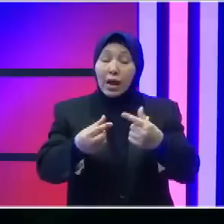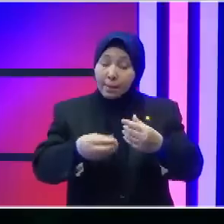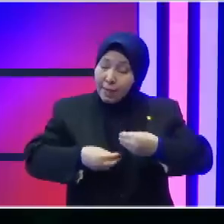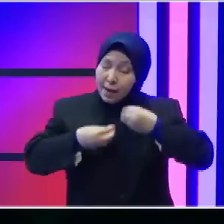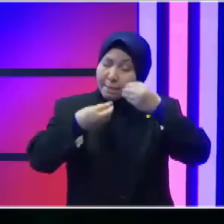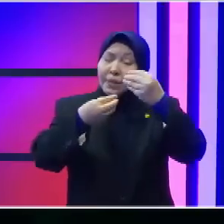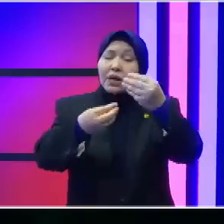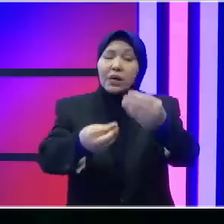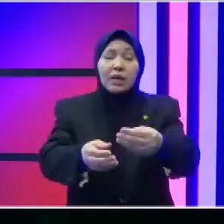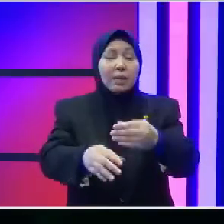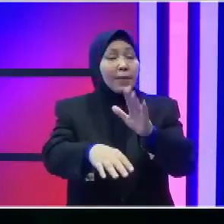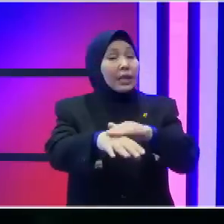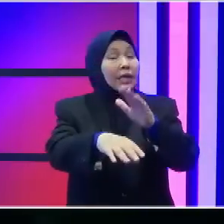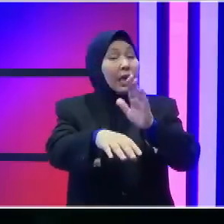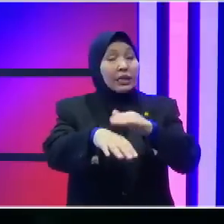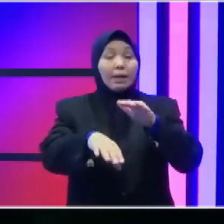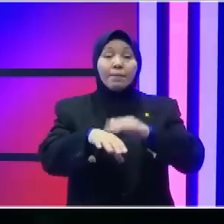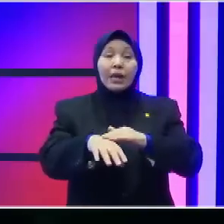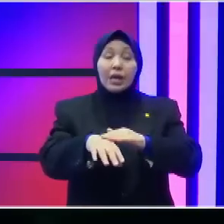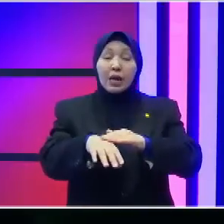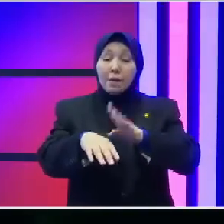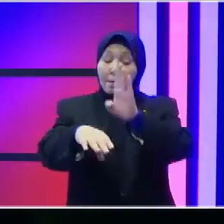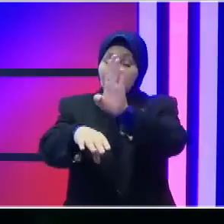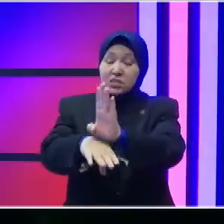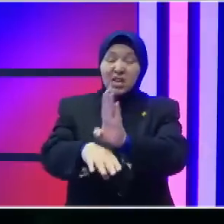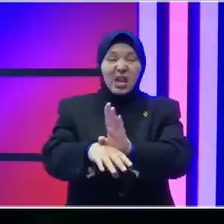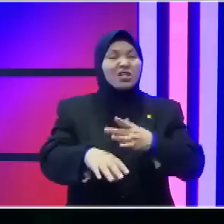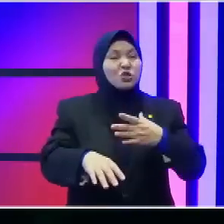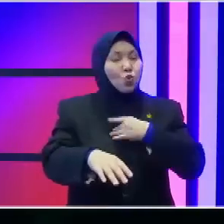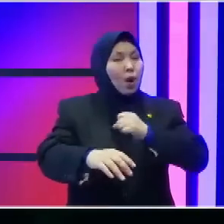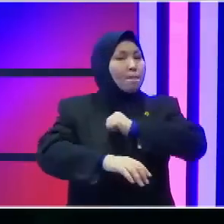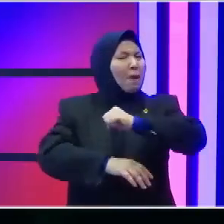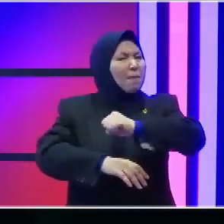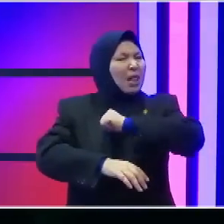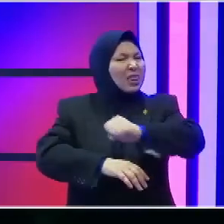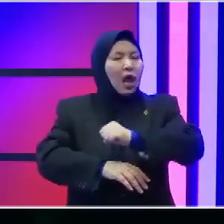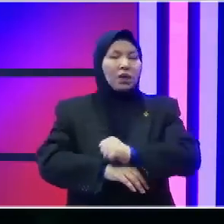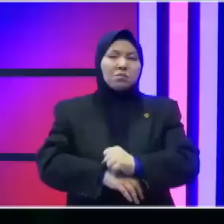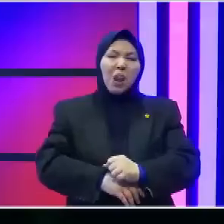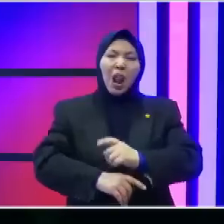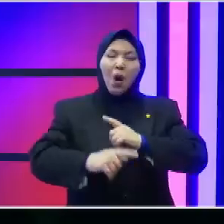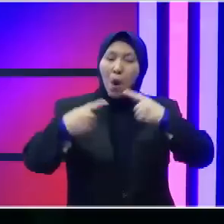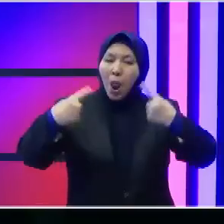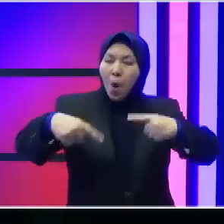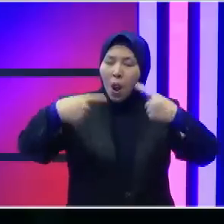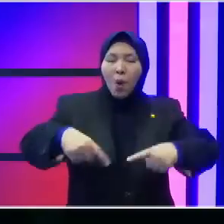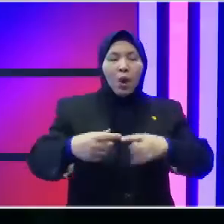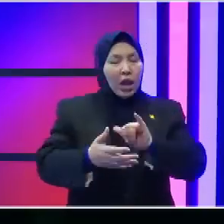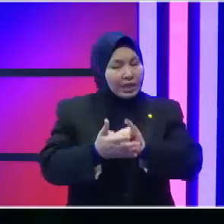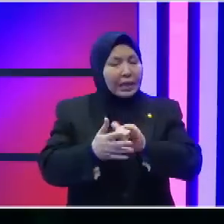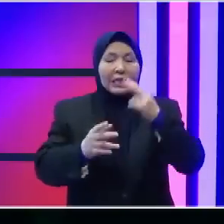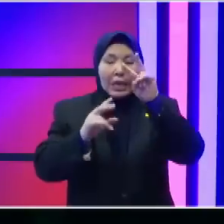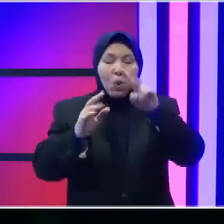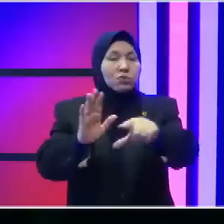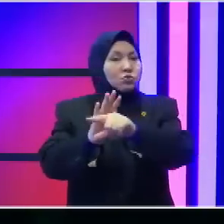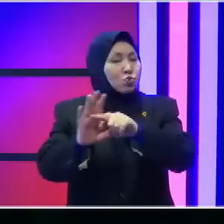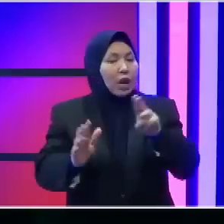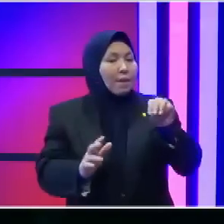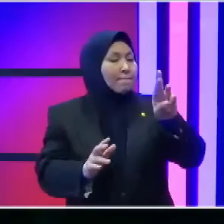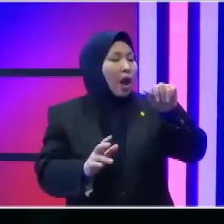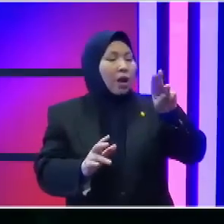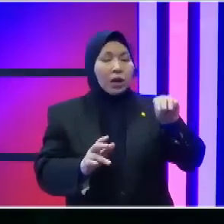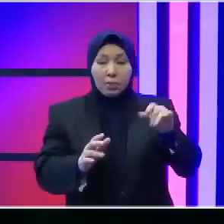memberi peringatan kepada kaum yang suka membantah, ya. Kerana kita tengok dalam surah Maryam ini,